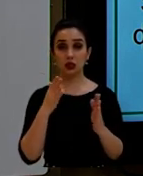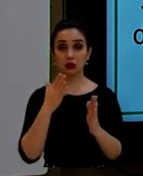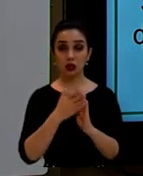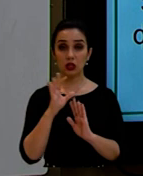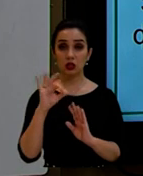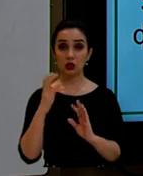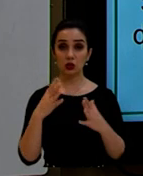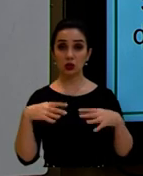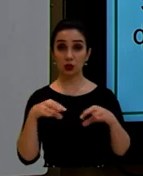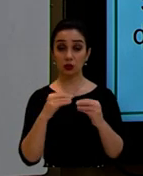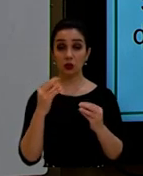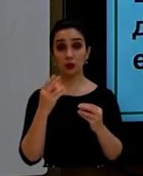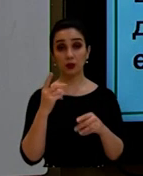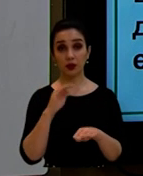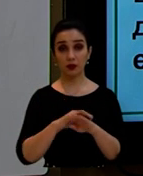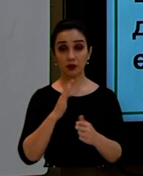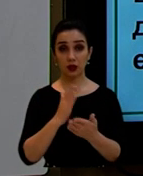и социальные факторы.